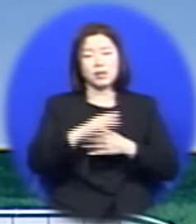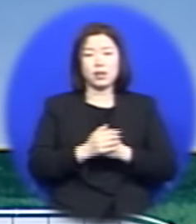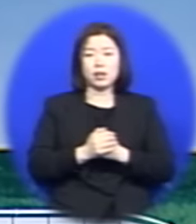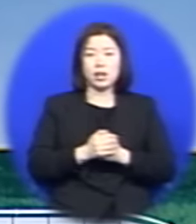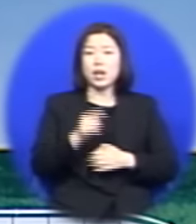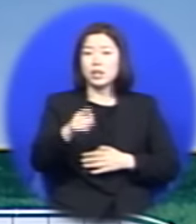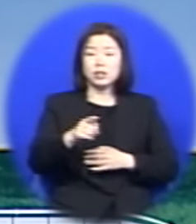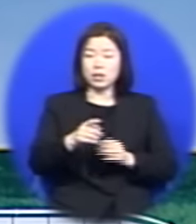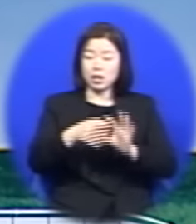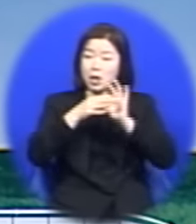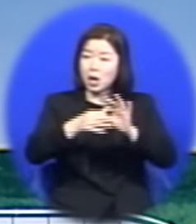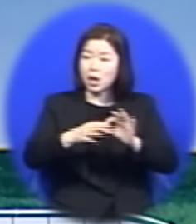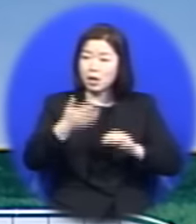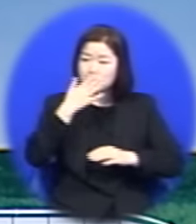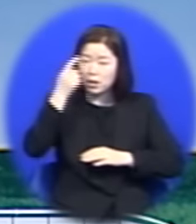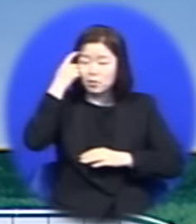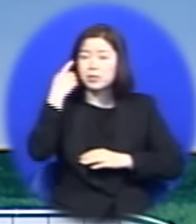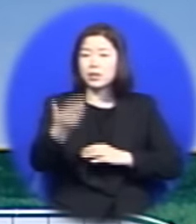그게 통합니까?